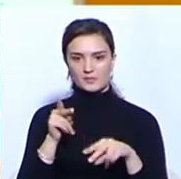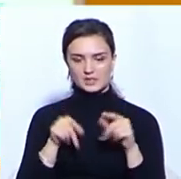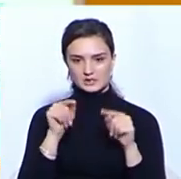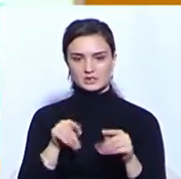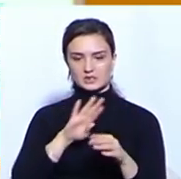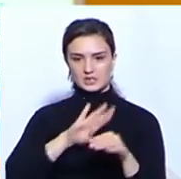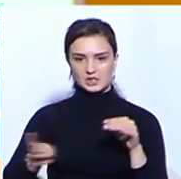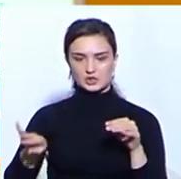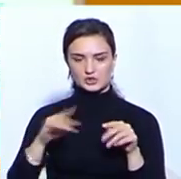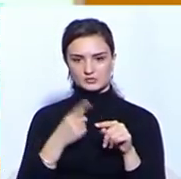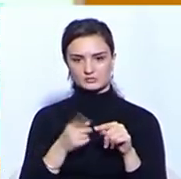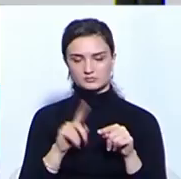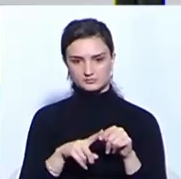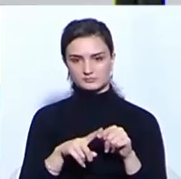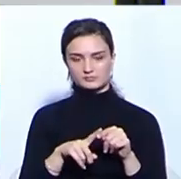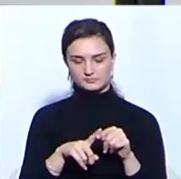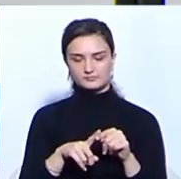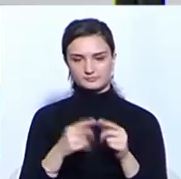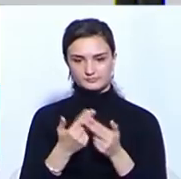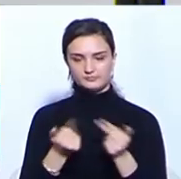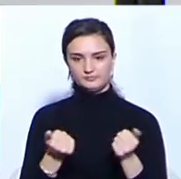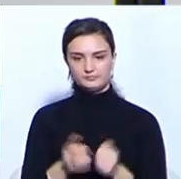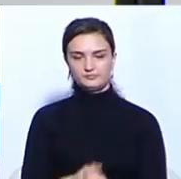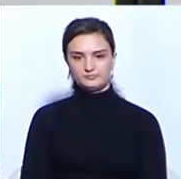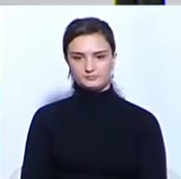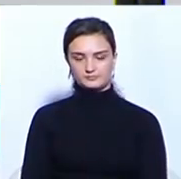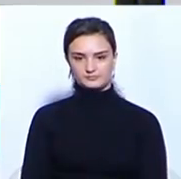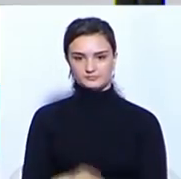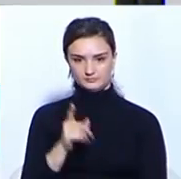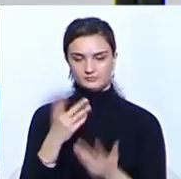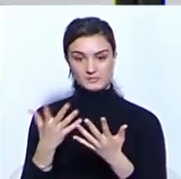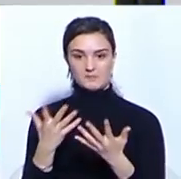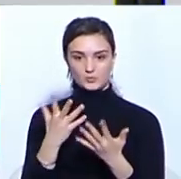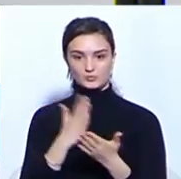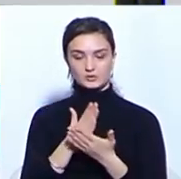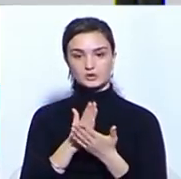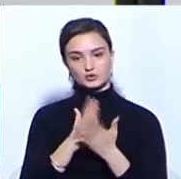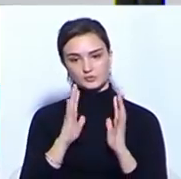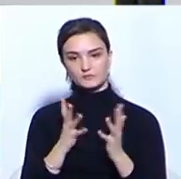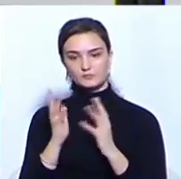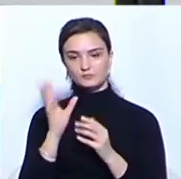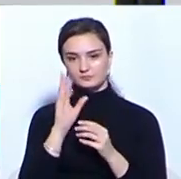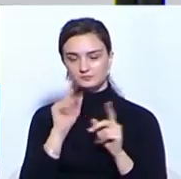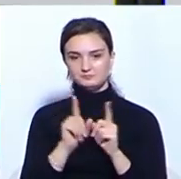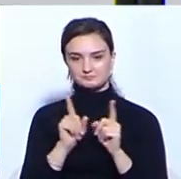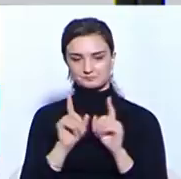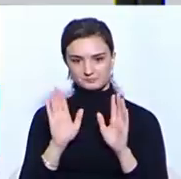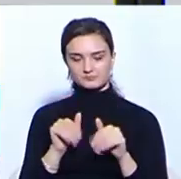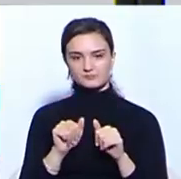ოპერაციის გარეშე ალტერნატიული ვარიანტები შევთავაზოთ. დიახ. და ესენი ეფექტურებია. არის შემთხვევები, როდესაც მაინც